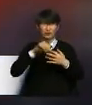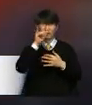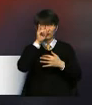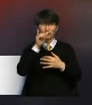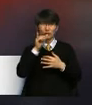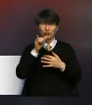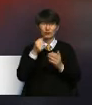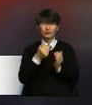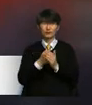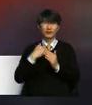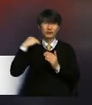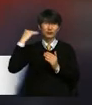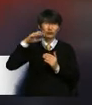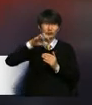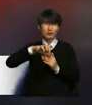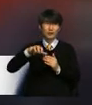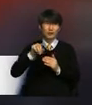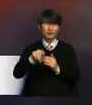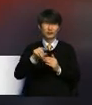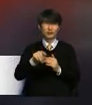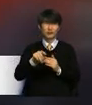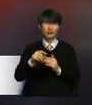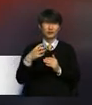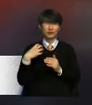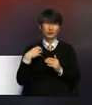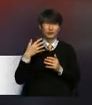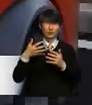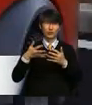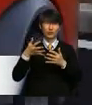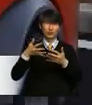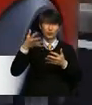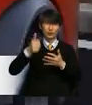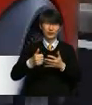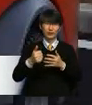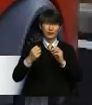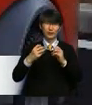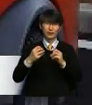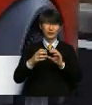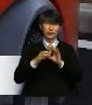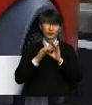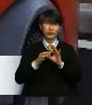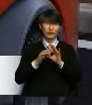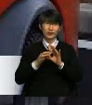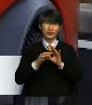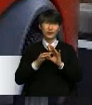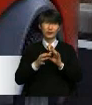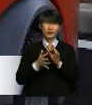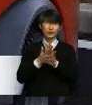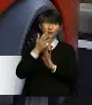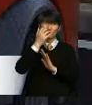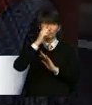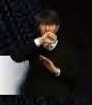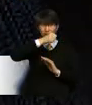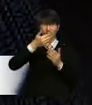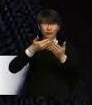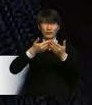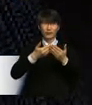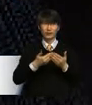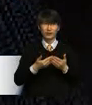그래서 의정부에 제가 그거를 담당 과장하고 얘기를 해서 도에서 예산